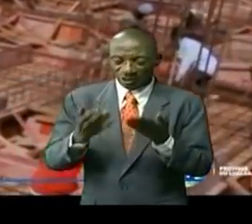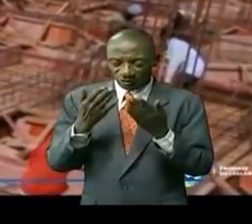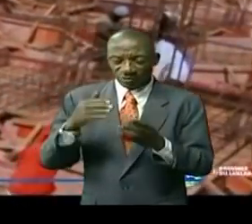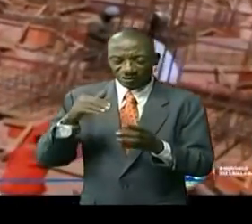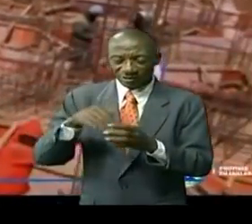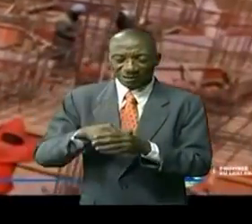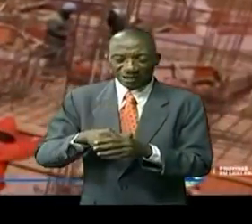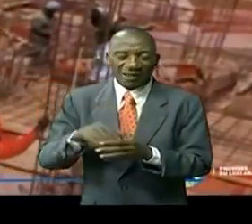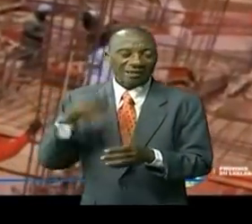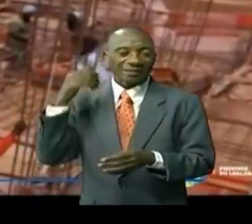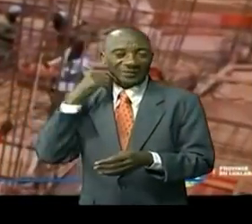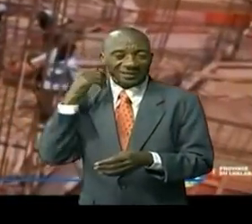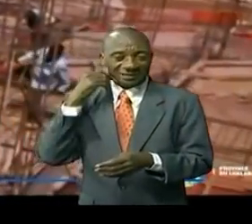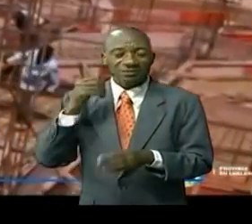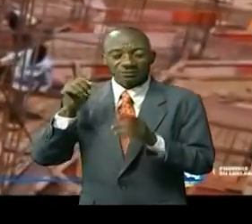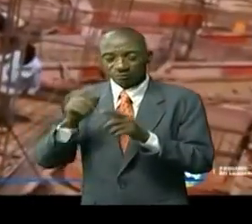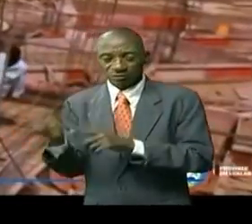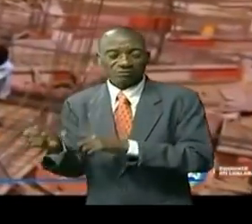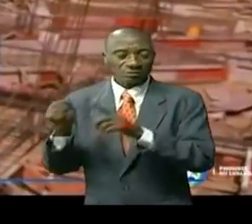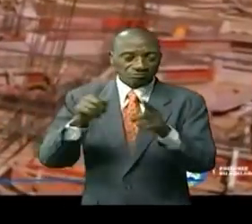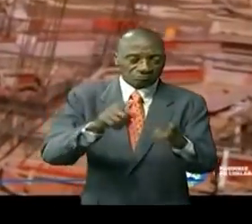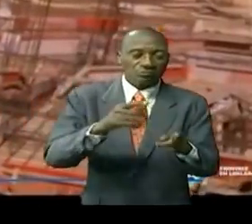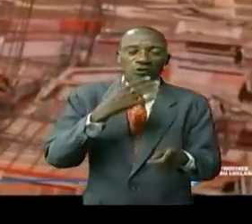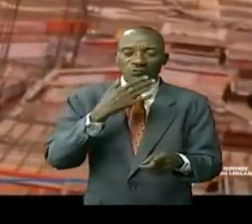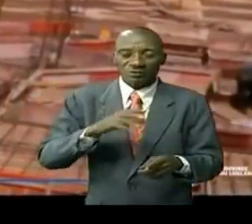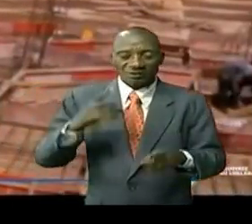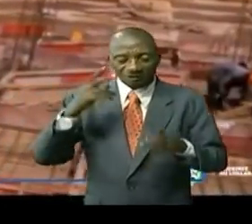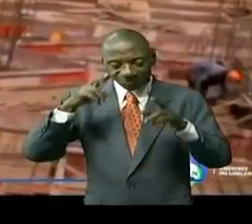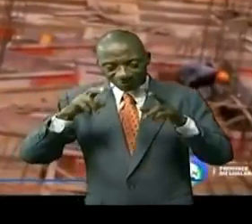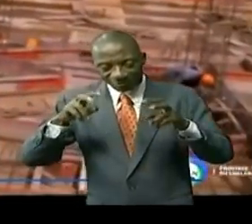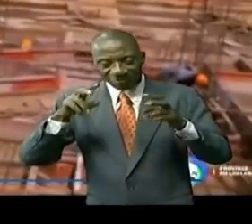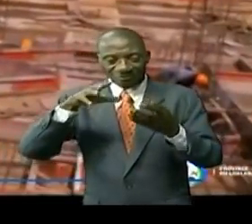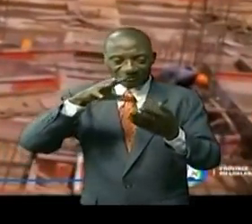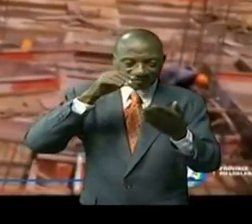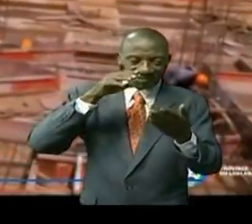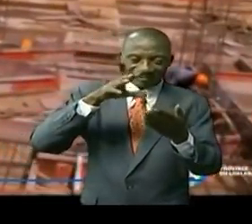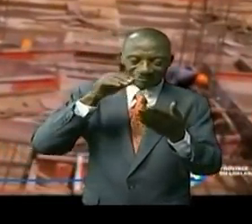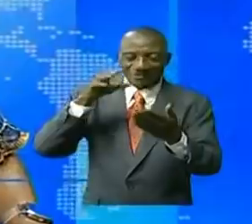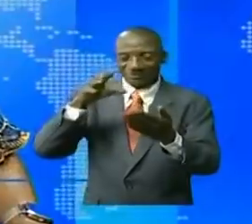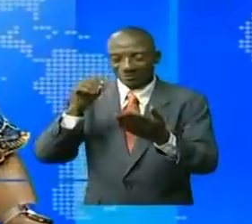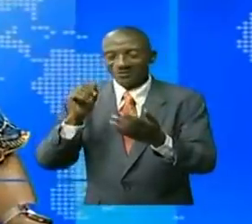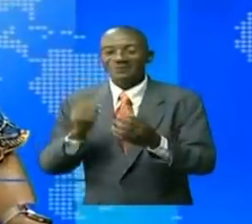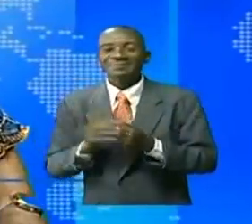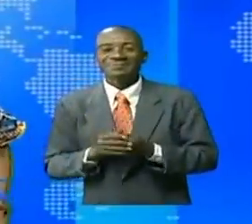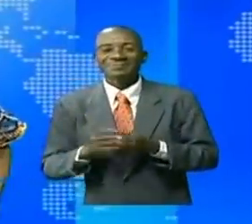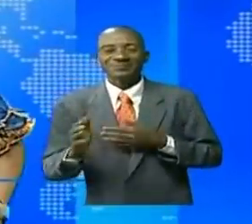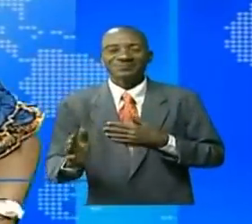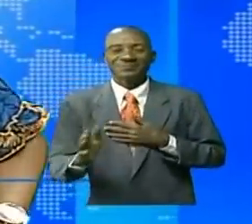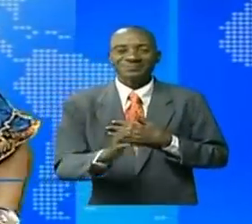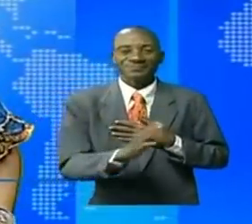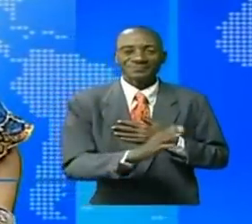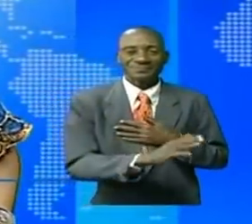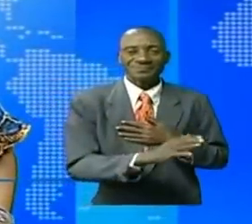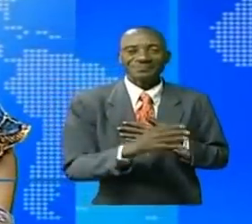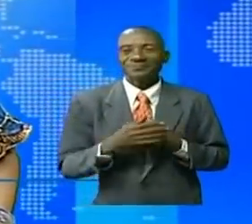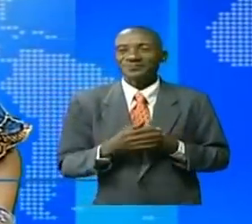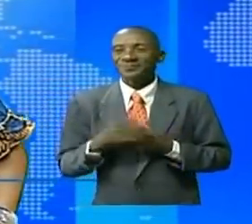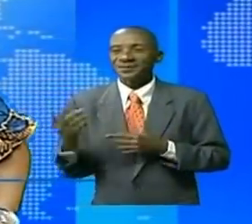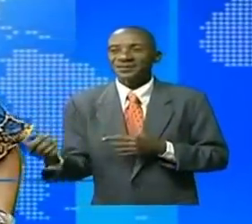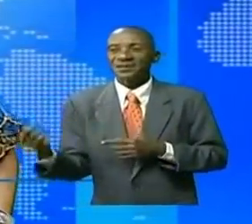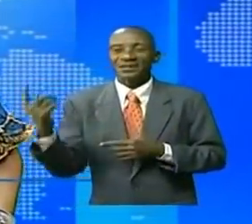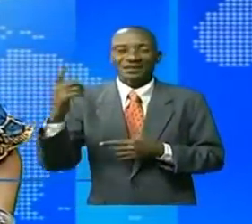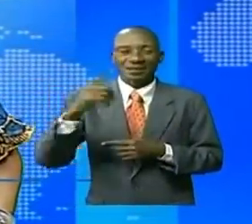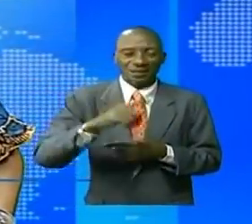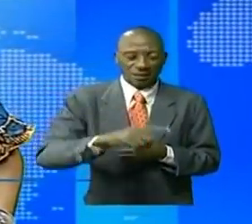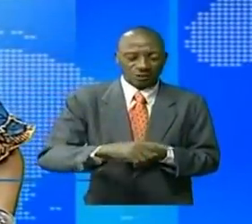surtout assurer une formation adéquate à ses futurs professionnels de la santé. La journée internationale de vivre